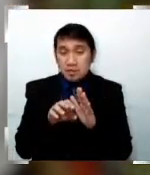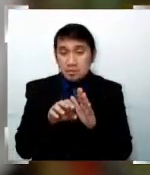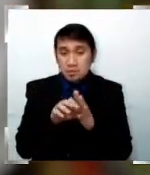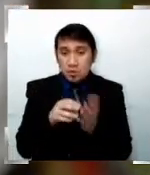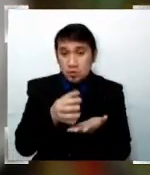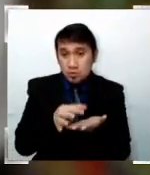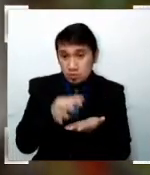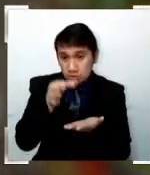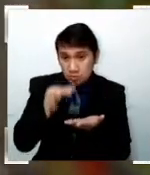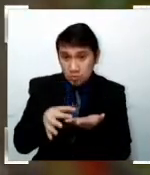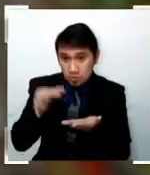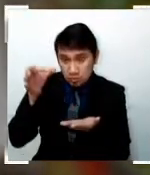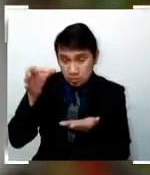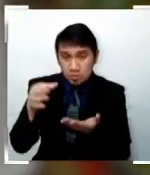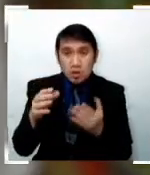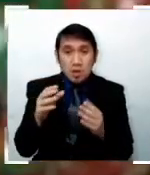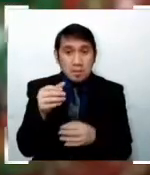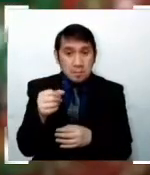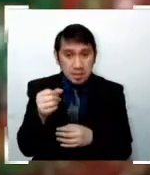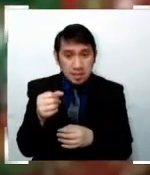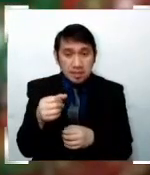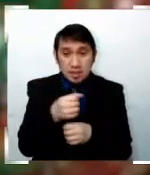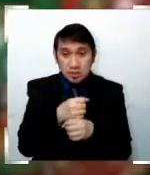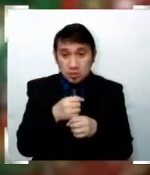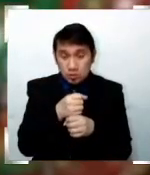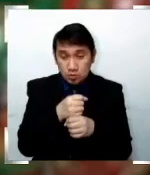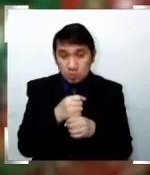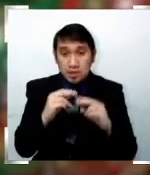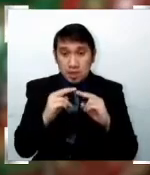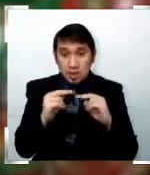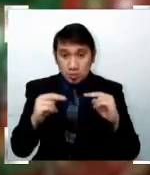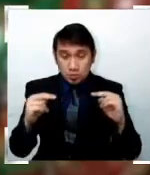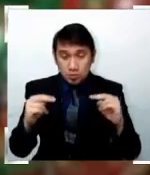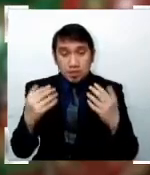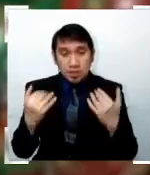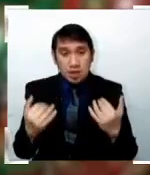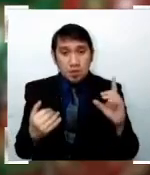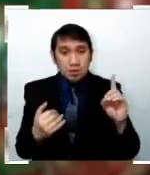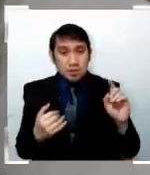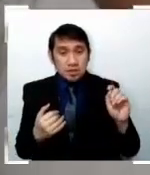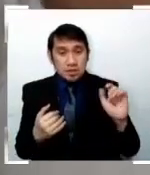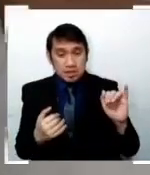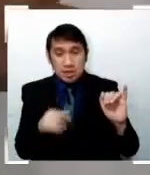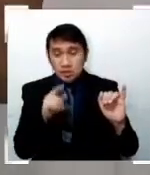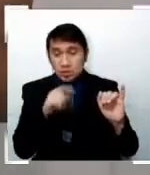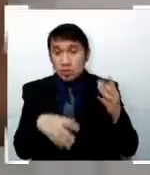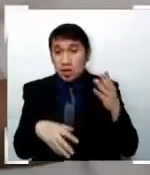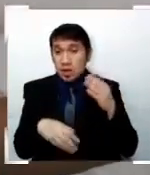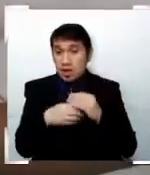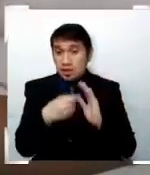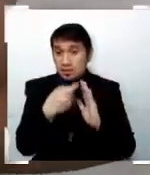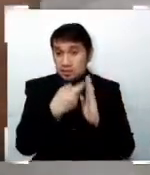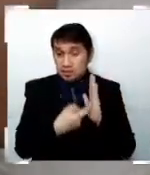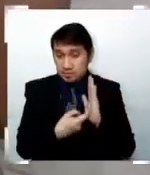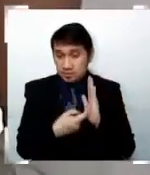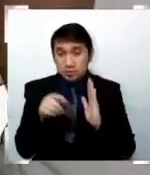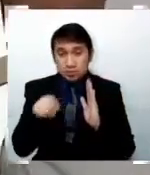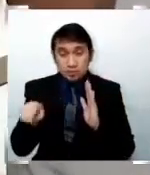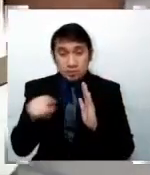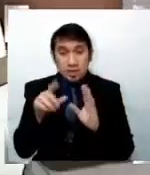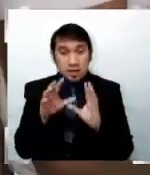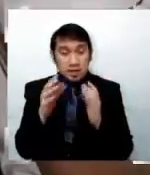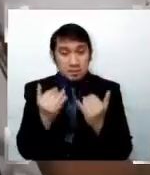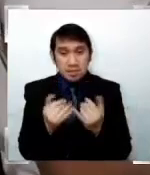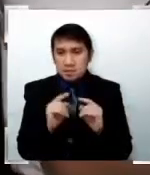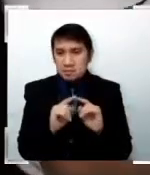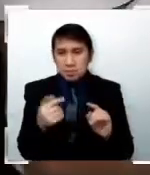goods, gatas, kape at noodles matapos aprubahan ng DTI ang hirit na dagdag presyo ng ilang manufacturers. Pero hindi pa ito ramdam